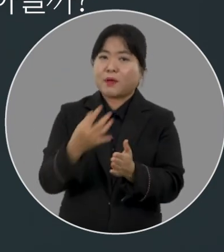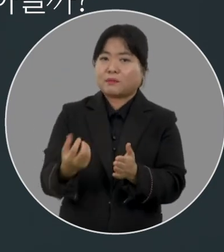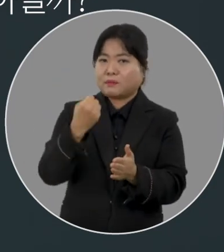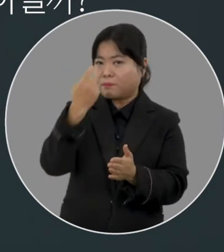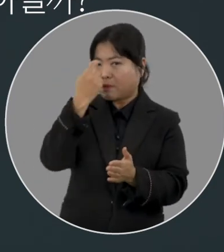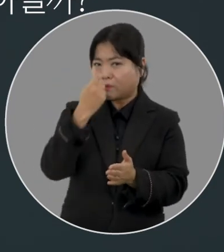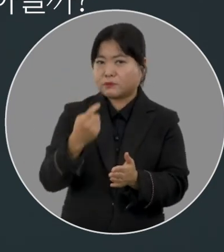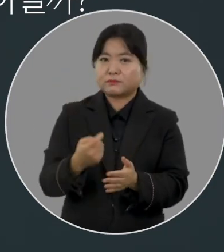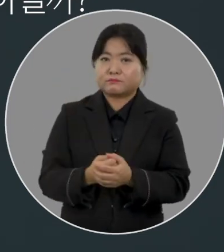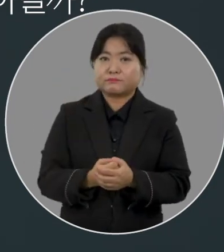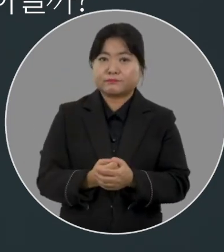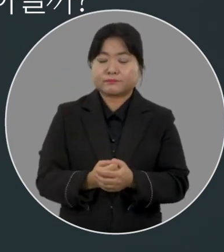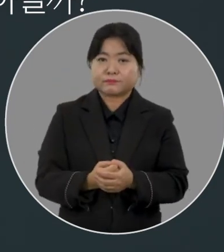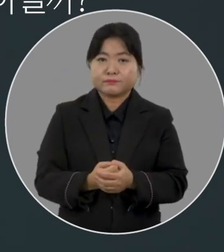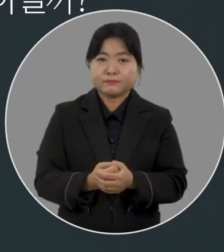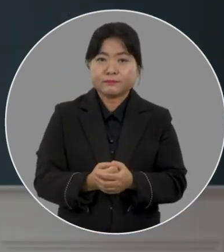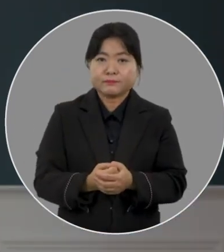우리가 배워지는 않았을까요?